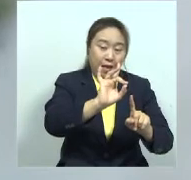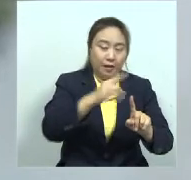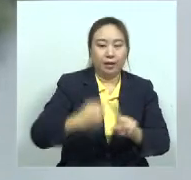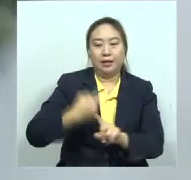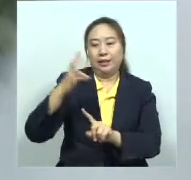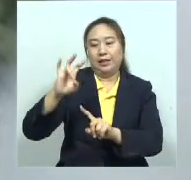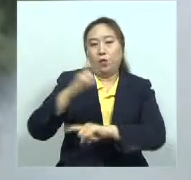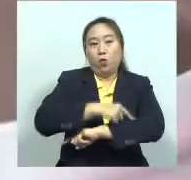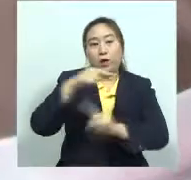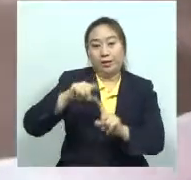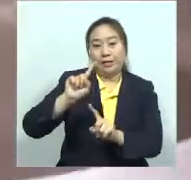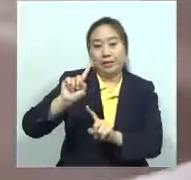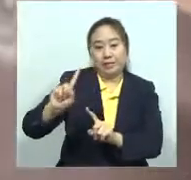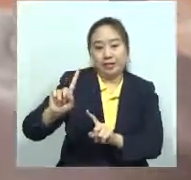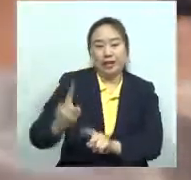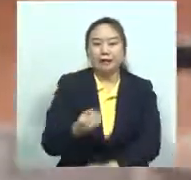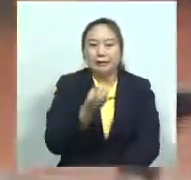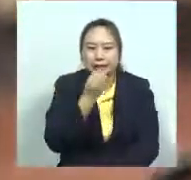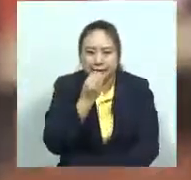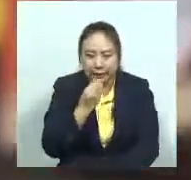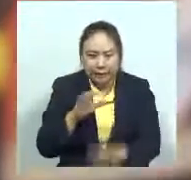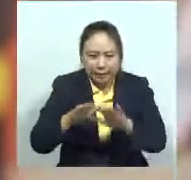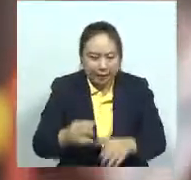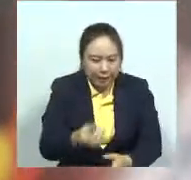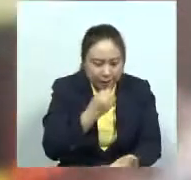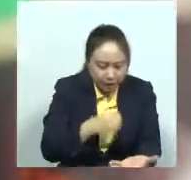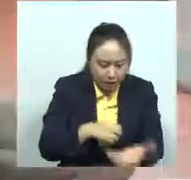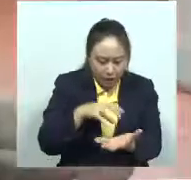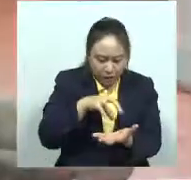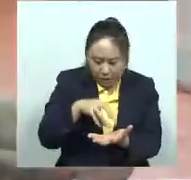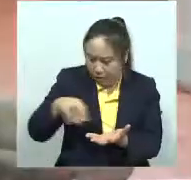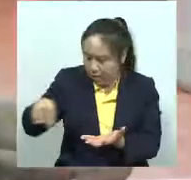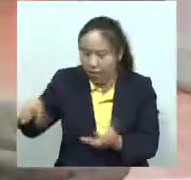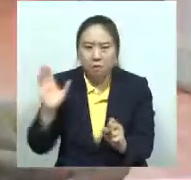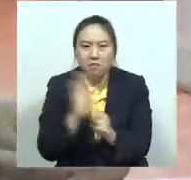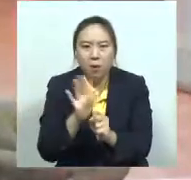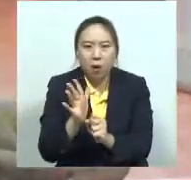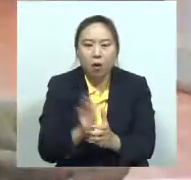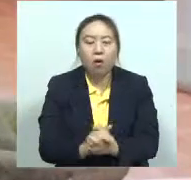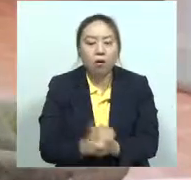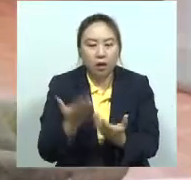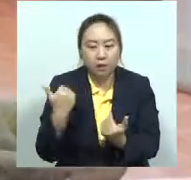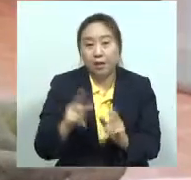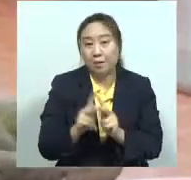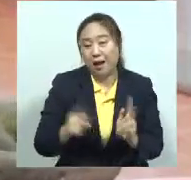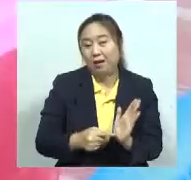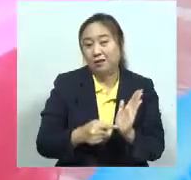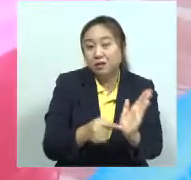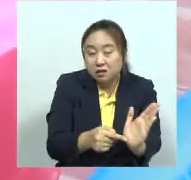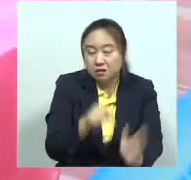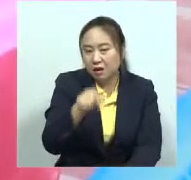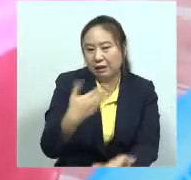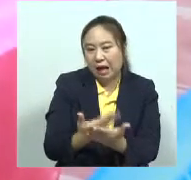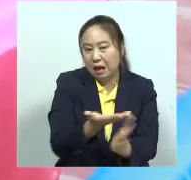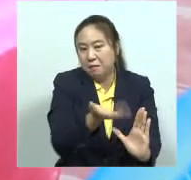ฎาคมที่ผ่านมาปริมาณอาหารไม่เพียงพอกับนักเรียนโดยมีข้อเสนอจากคณะกรรมการตัดวงเงินเบิกจ่ายร